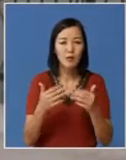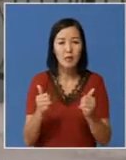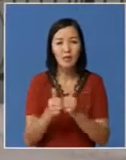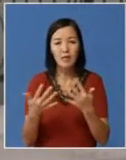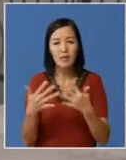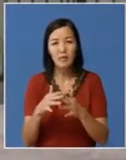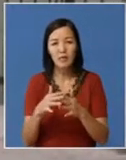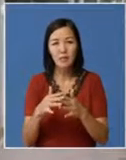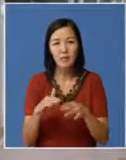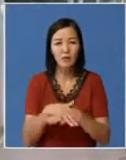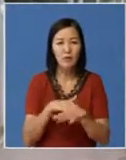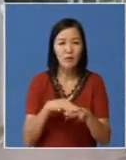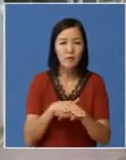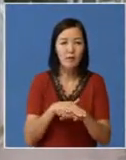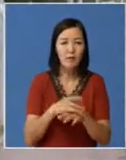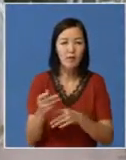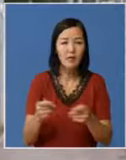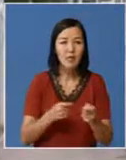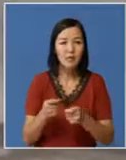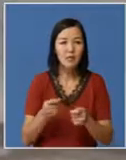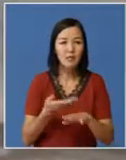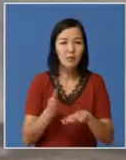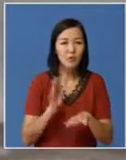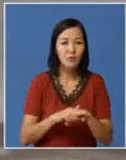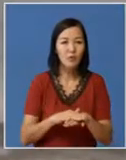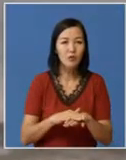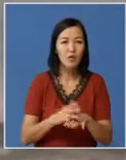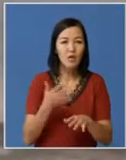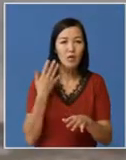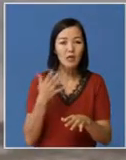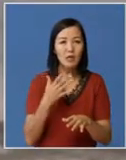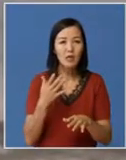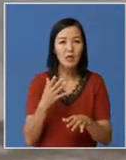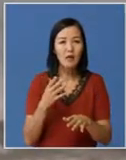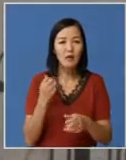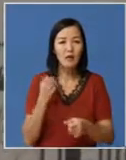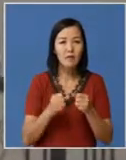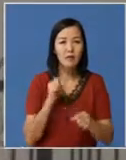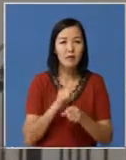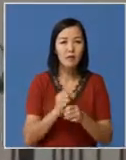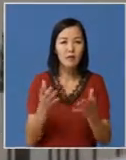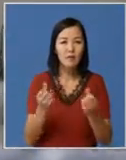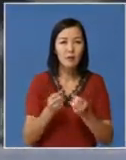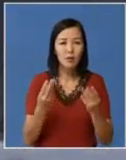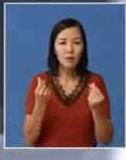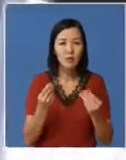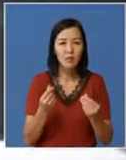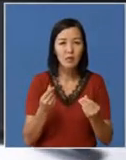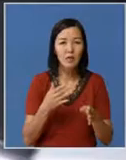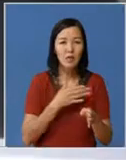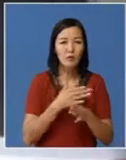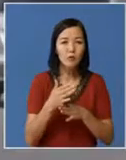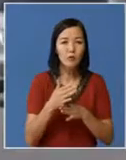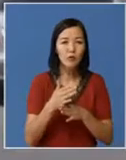В управлении городской мобильности затруднились сказать, когда автопарки получат субсидии на пригородные маршруты. Сейчас деньги из бюджета дают